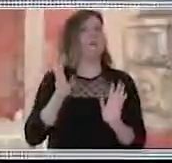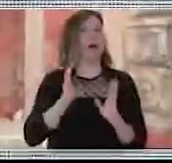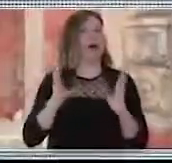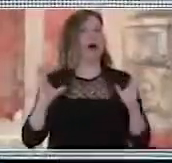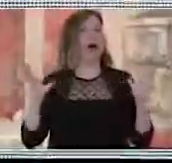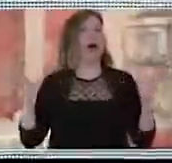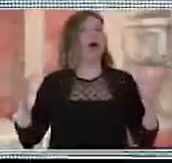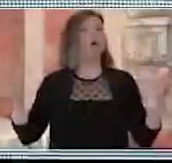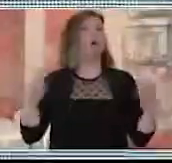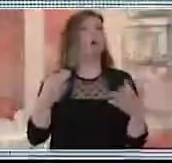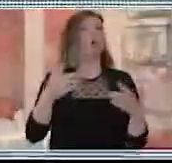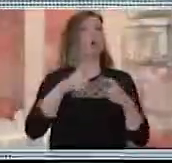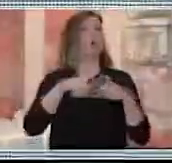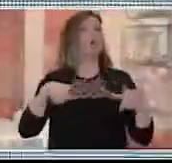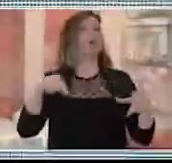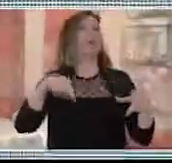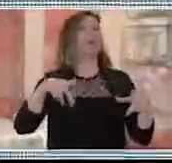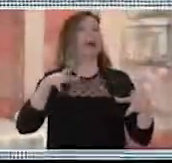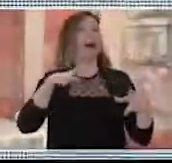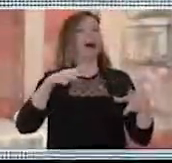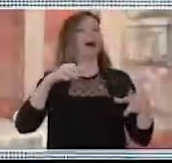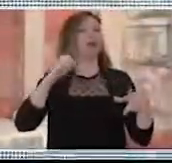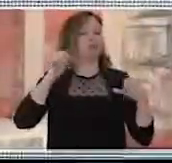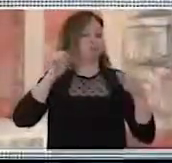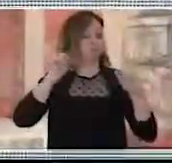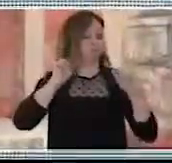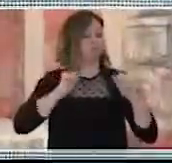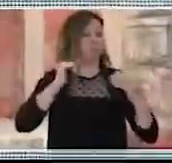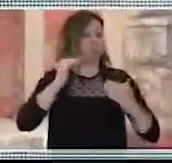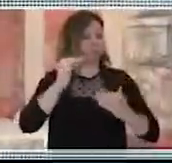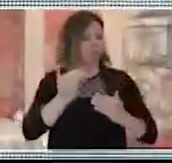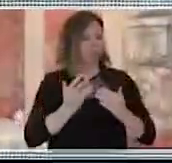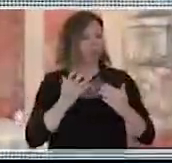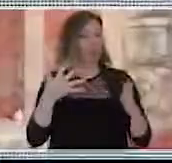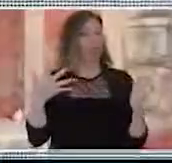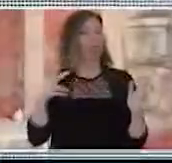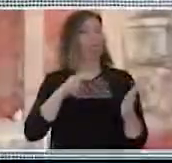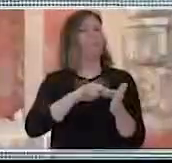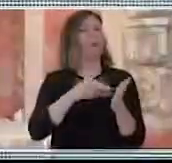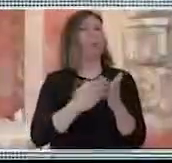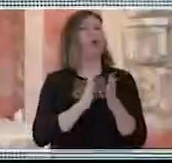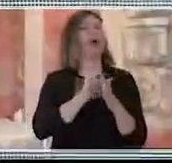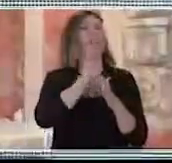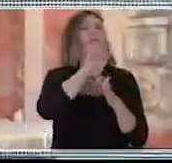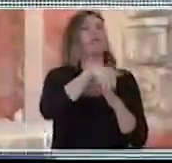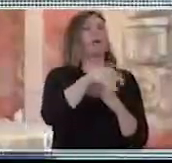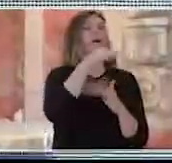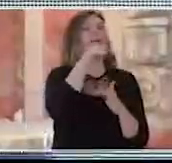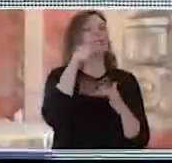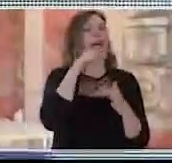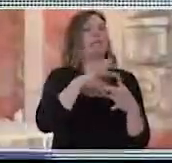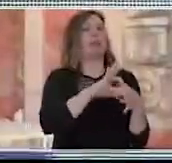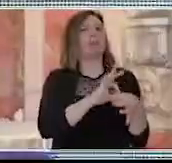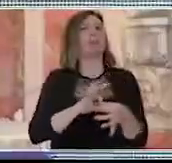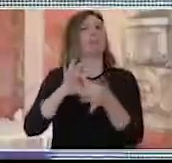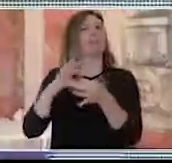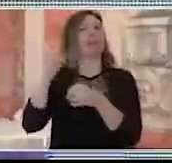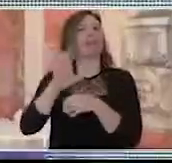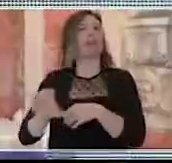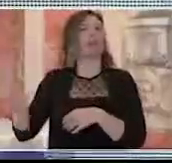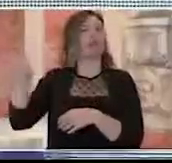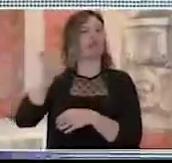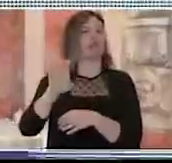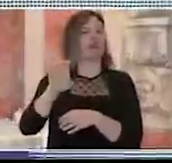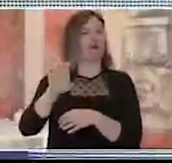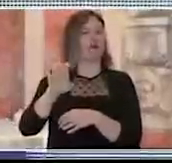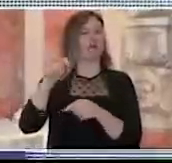umana, una nazione, un continente ce la possano fare senza avere l'ottimismo del domani. E oggi è una giornata